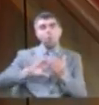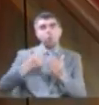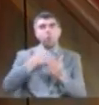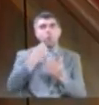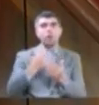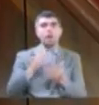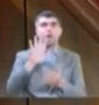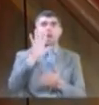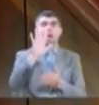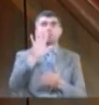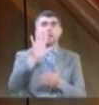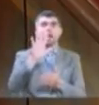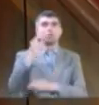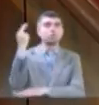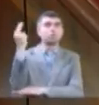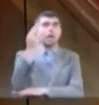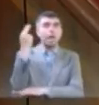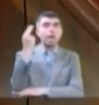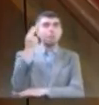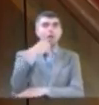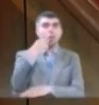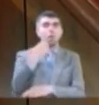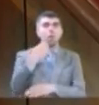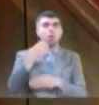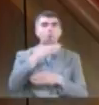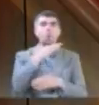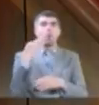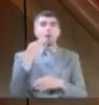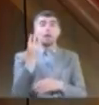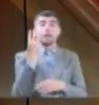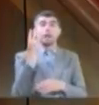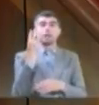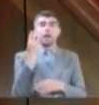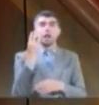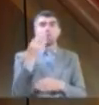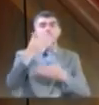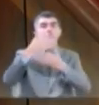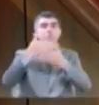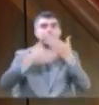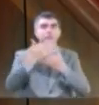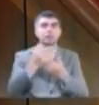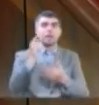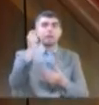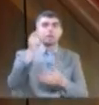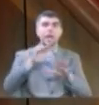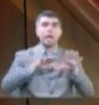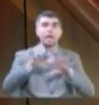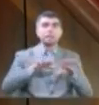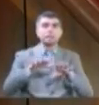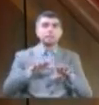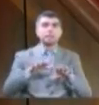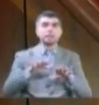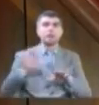فيه 5 الكليات الطب، في تاريخ هذه الحكومة ثلاثة، طنجة أكادير بني ملال.